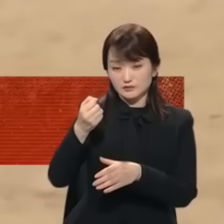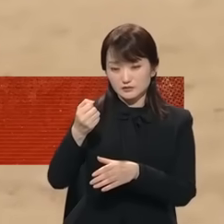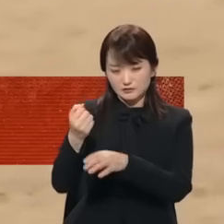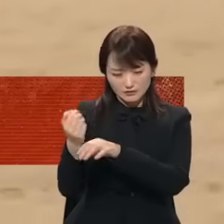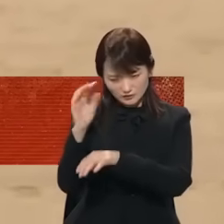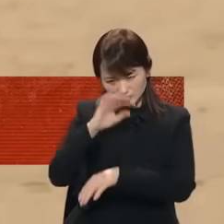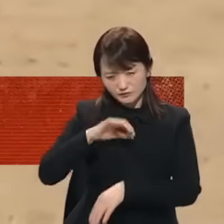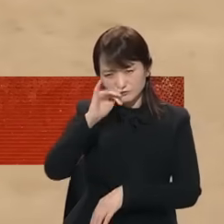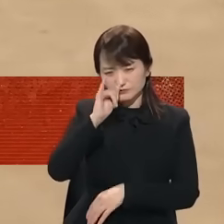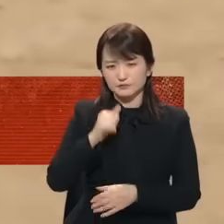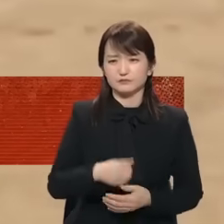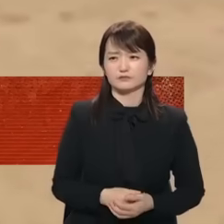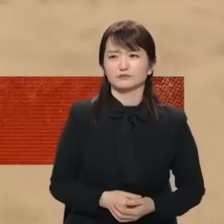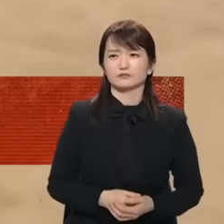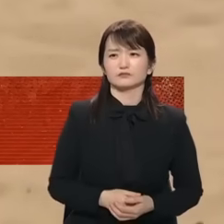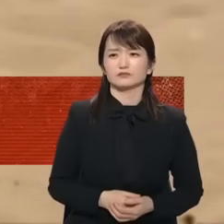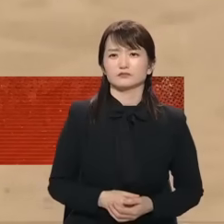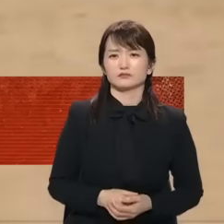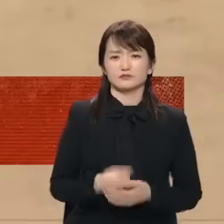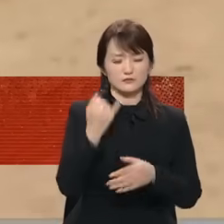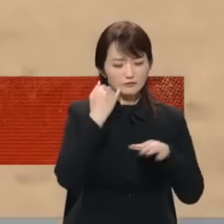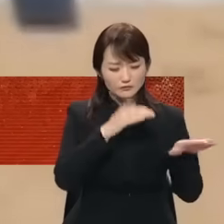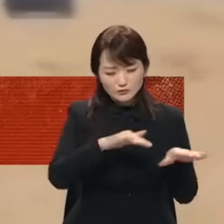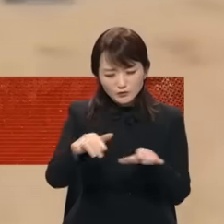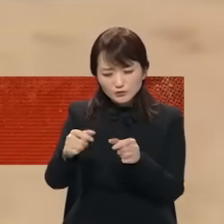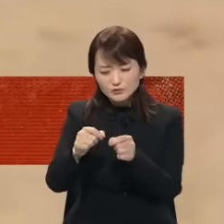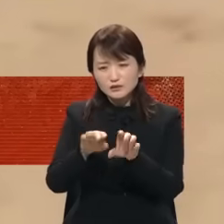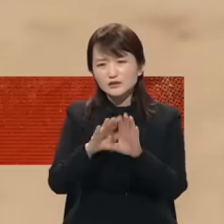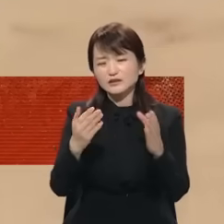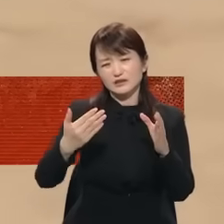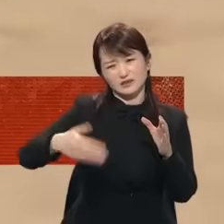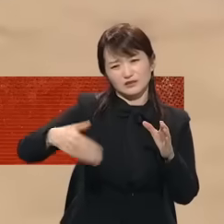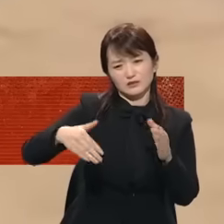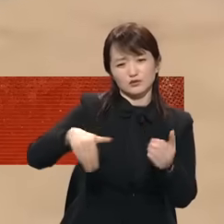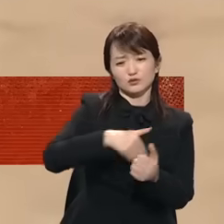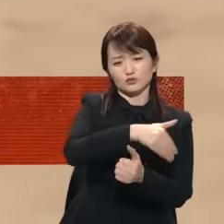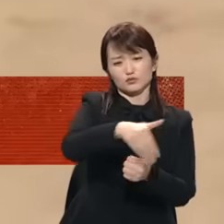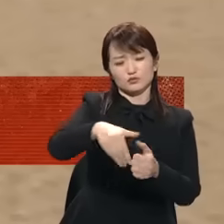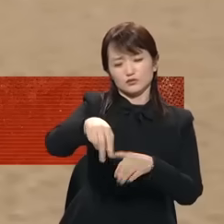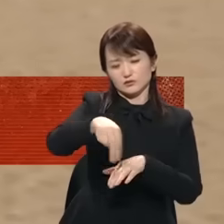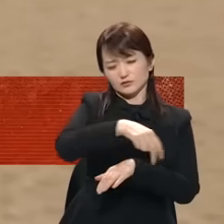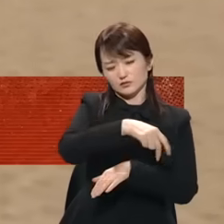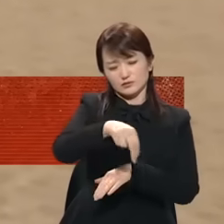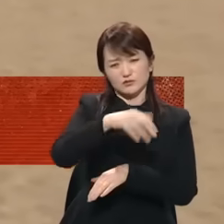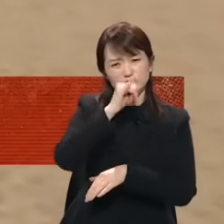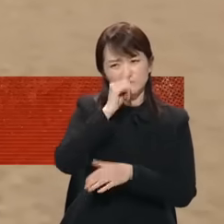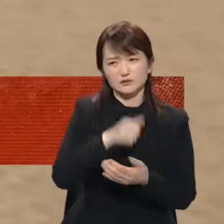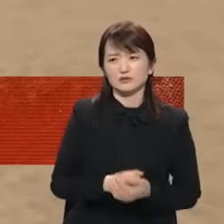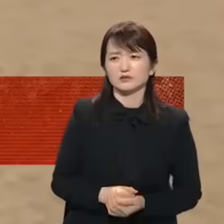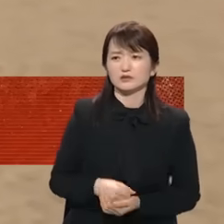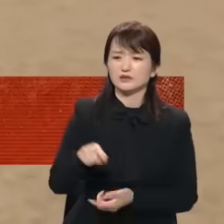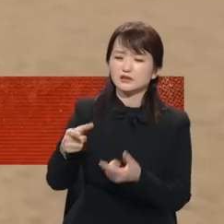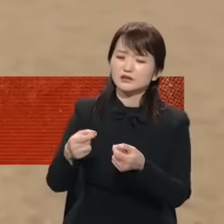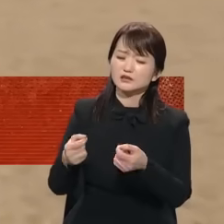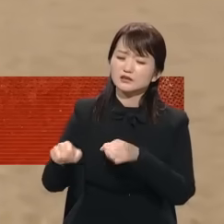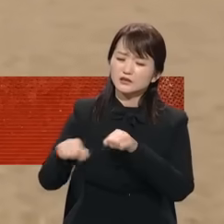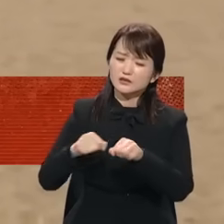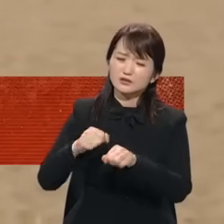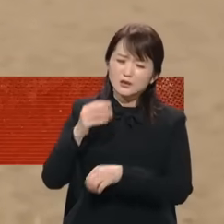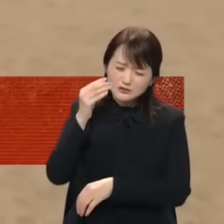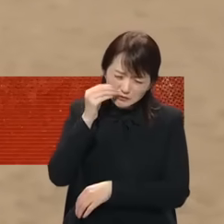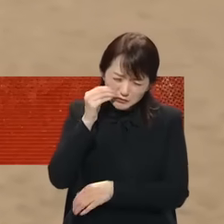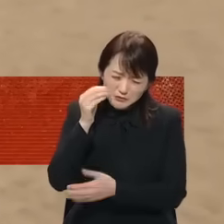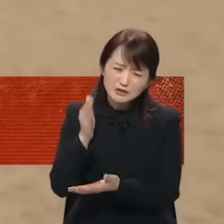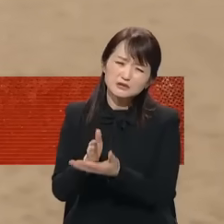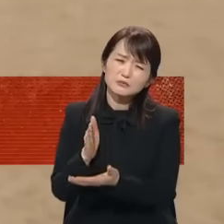것처럼 아직 뭐 개장은 안 했다고 할지라도 주변에 산책하시는 분을 오가고 있거든요 방금 지나갔잖아요 저런 일 좀 그에 있었으면 좋겠다라는